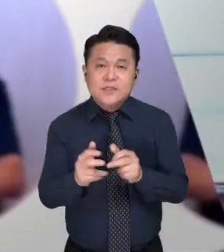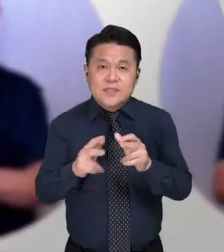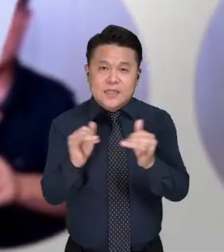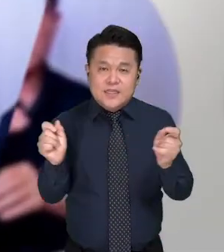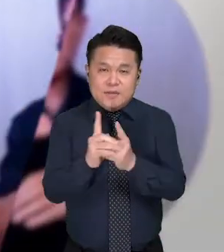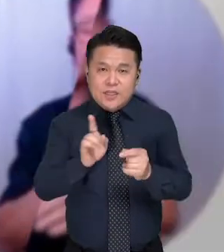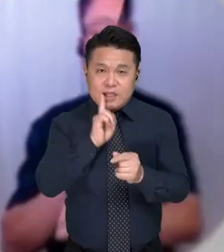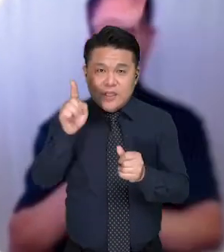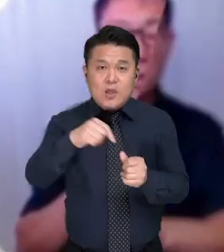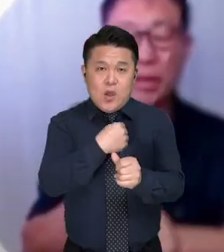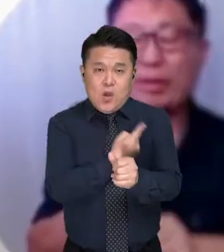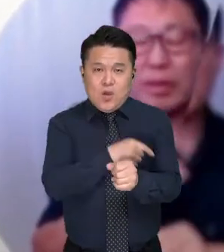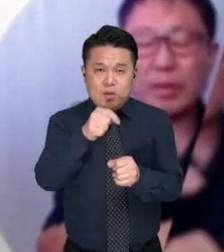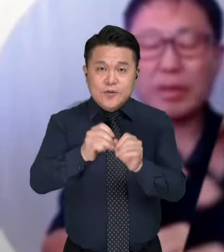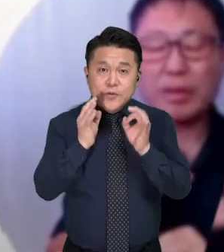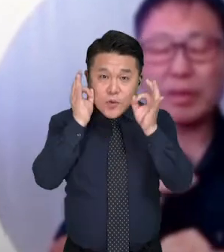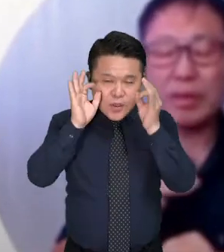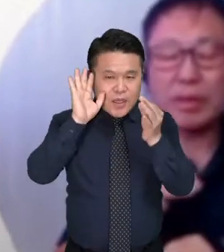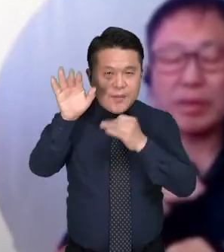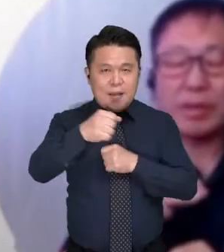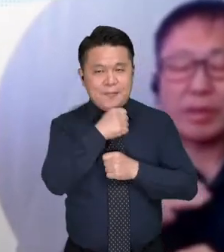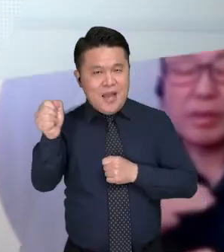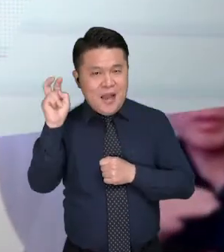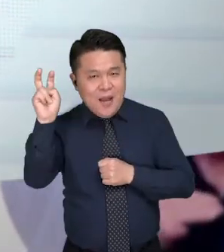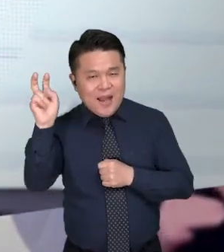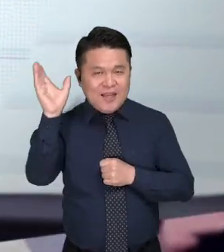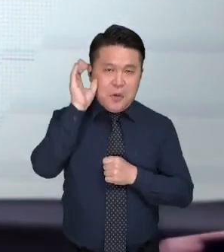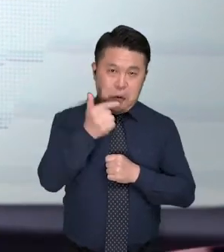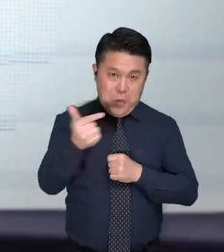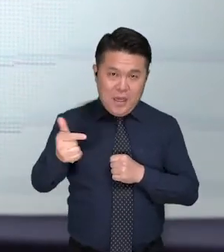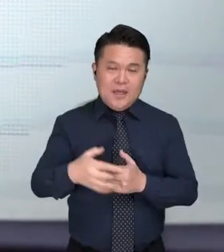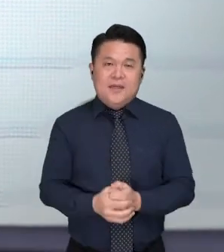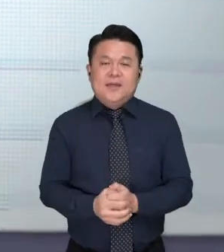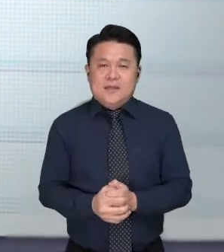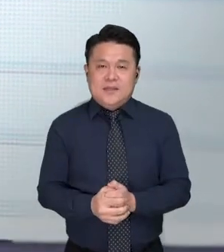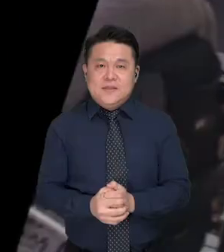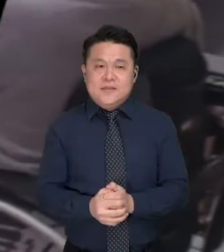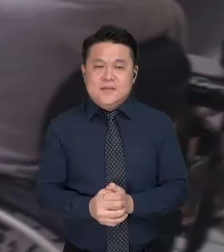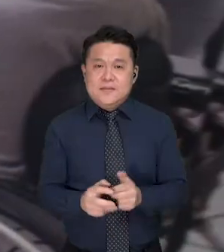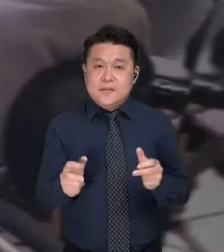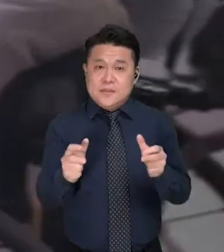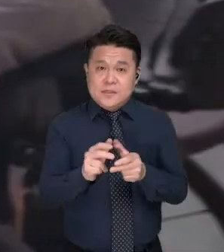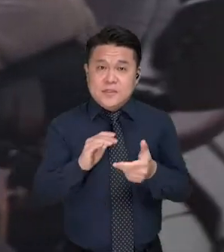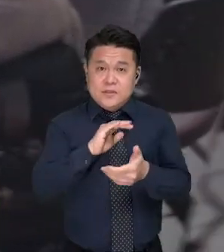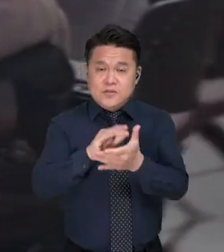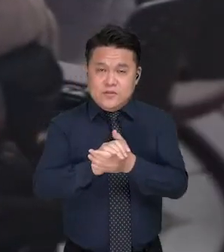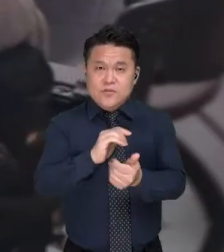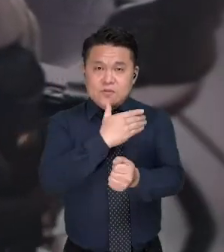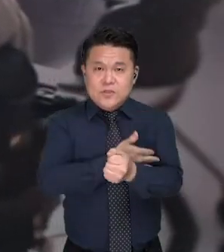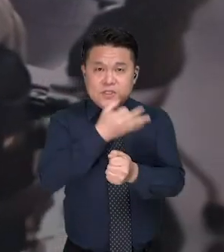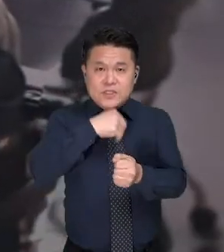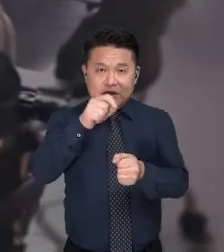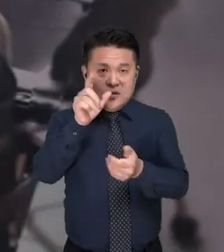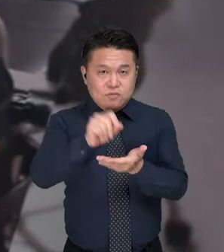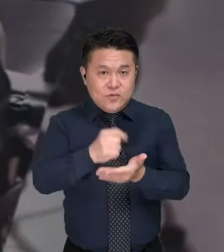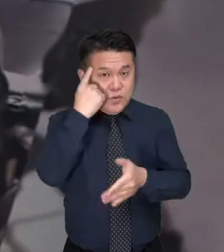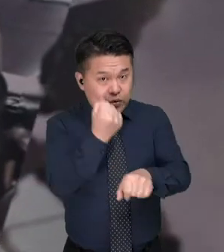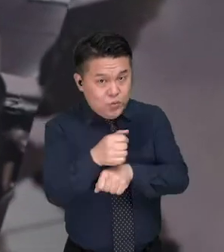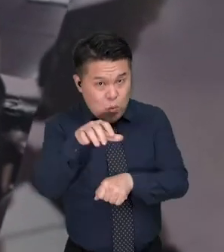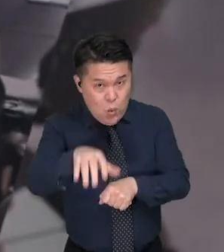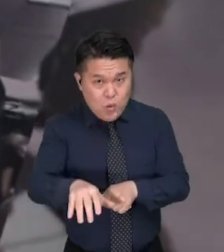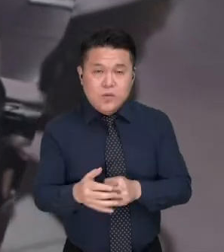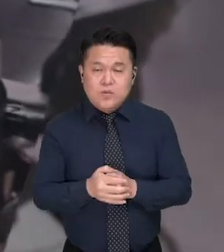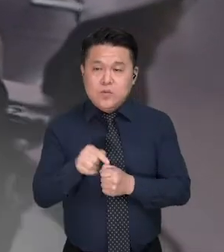선택의정서 적용을 위해 노력해 주었으니 좋은 결과가 있을 것이라 기대됩니다. 장애우 권익문제연구소.